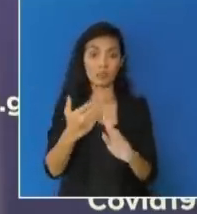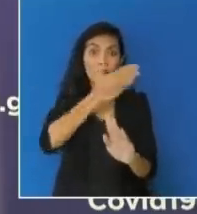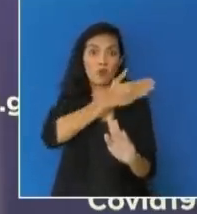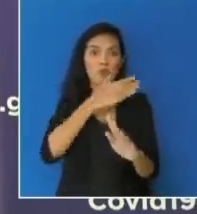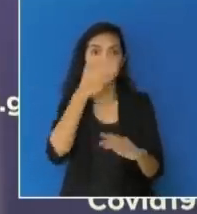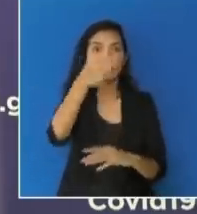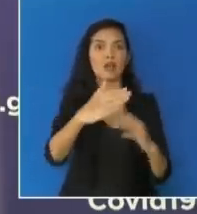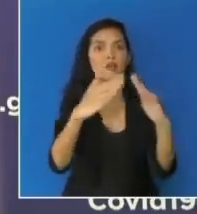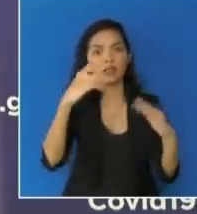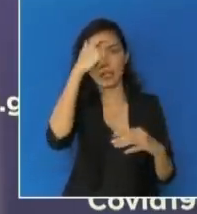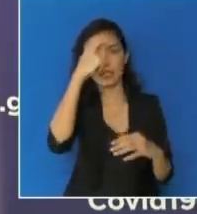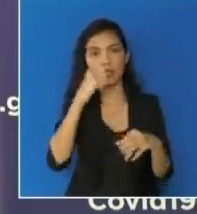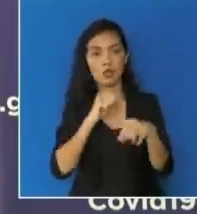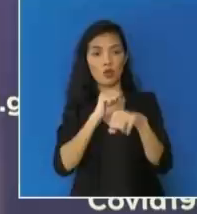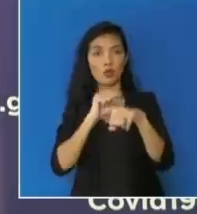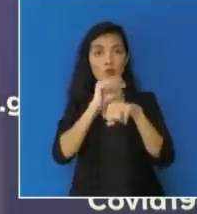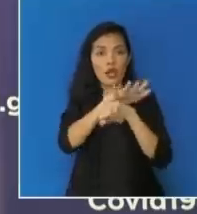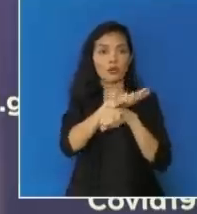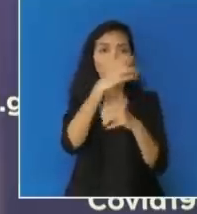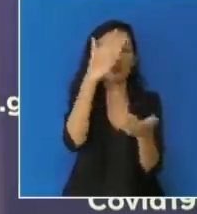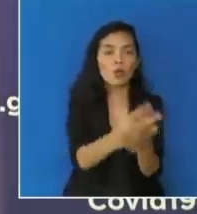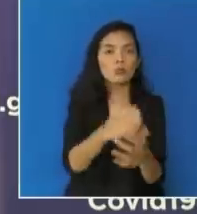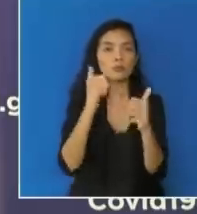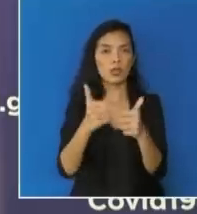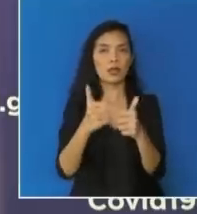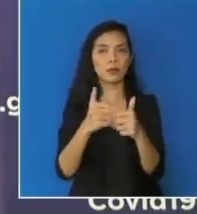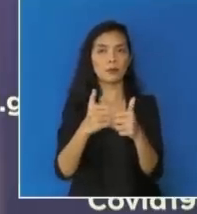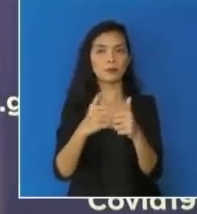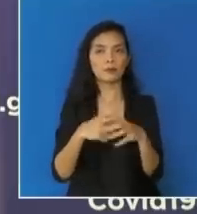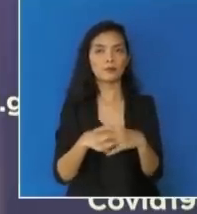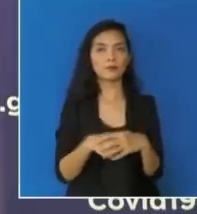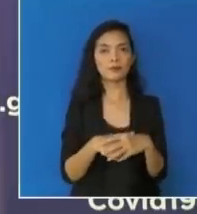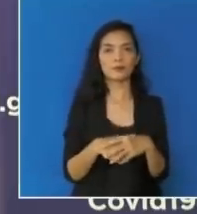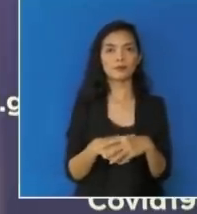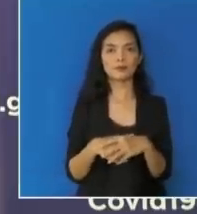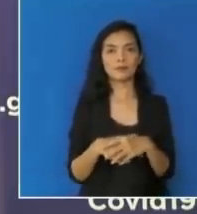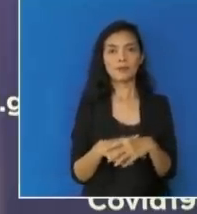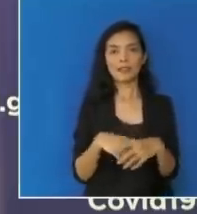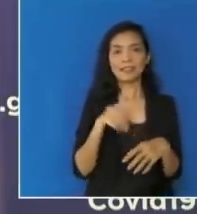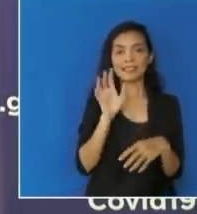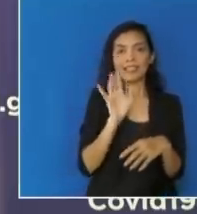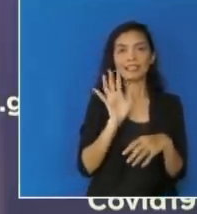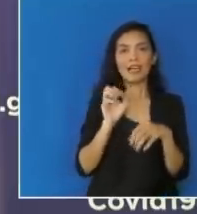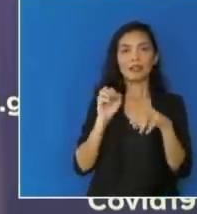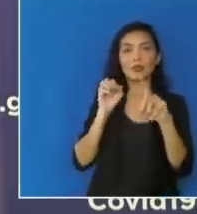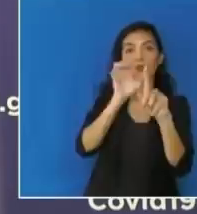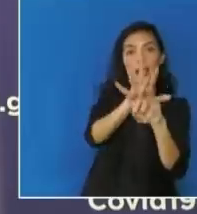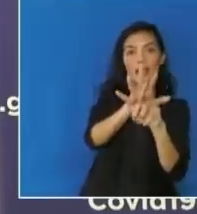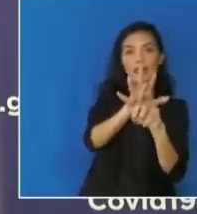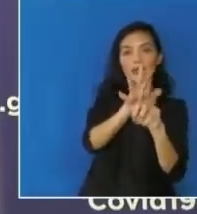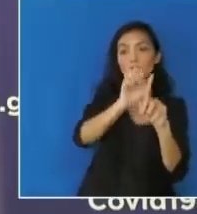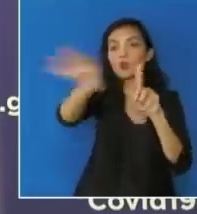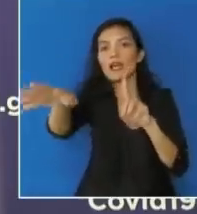dengan memutuskan penularan COVID-19. Pastikan kita tidak tertular dan kita tidak